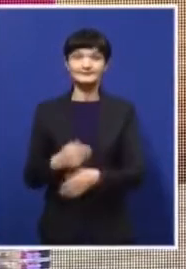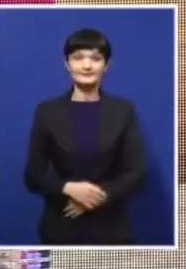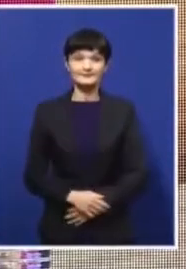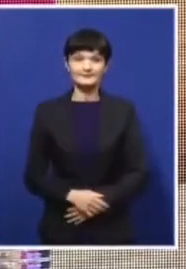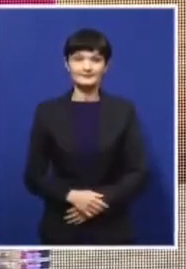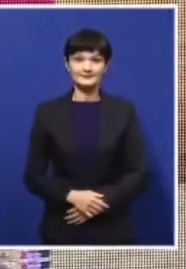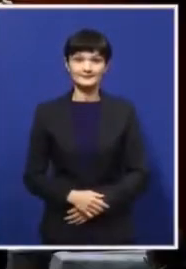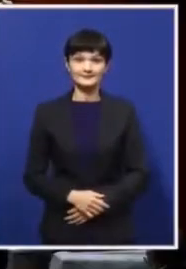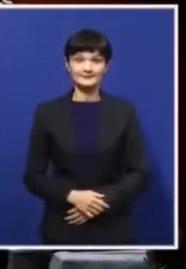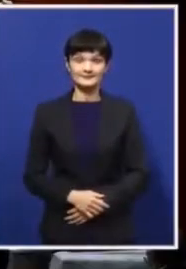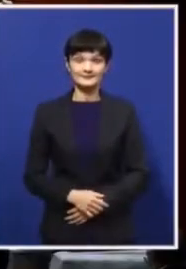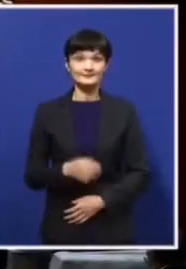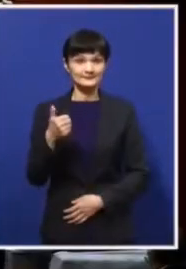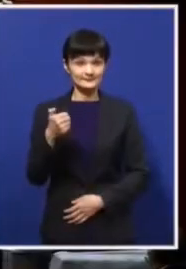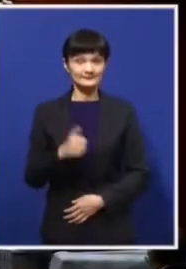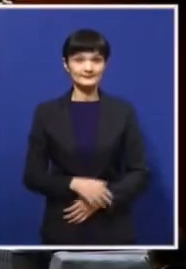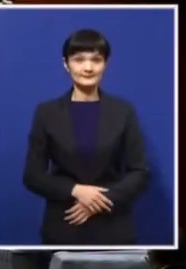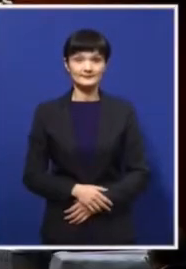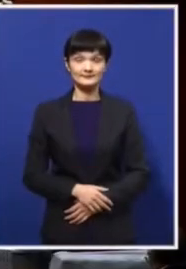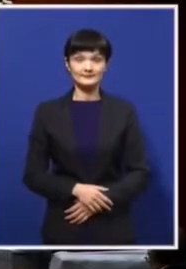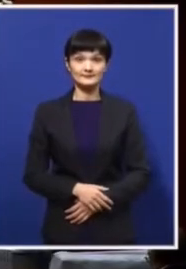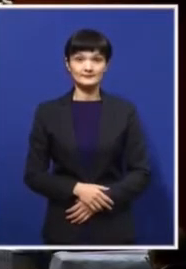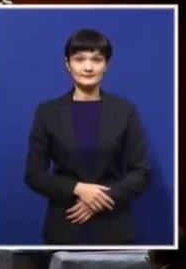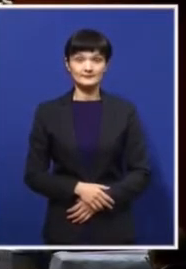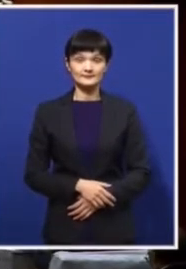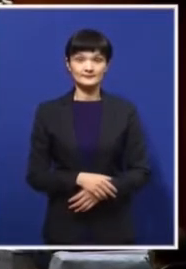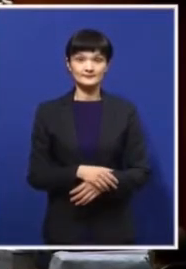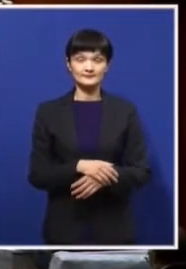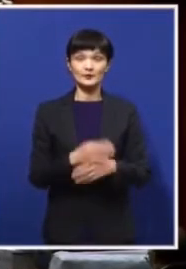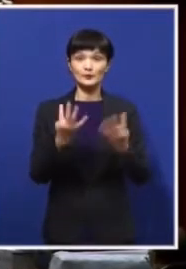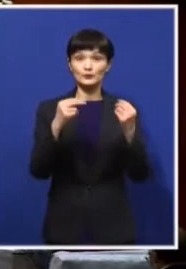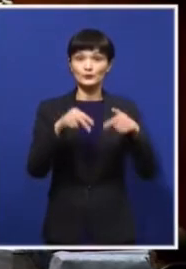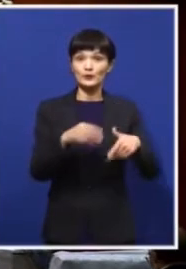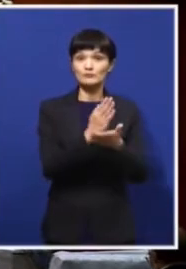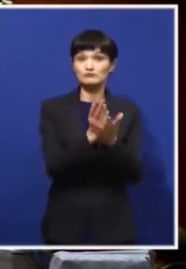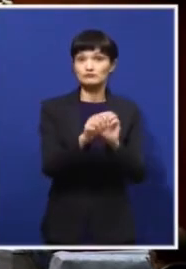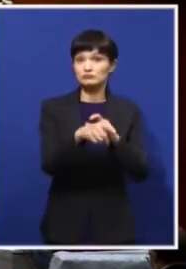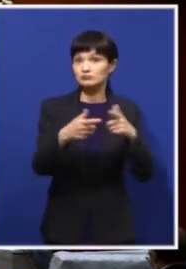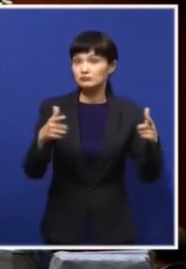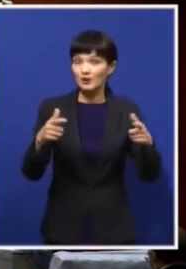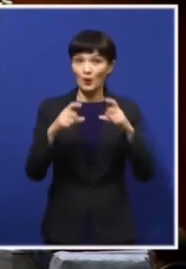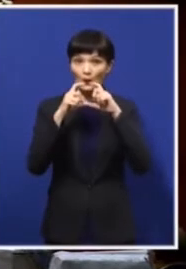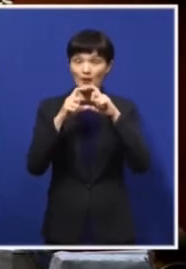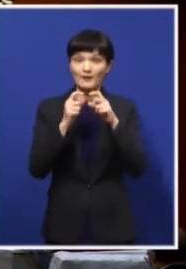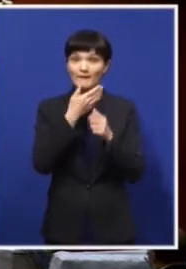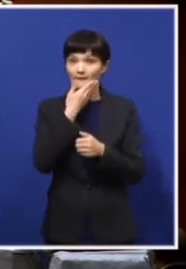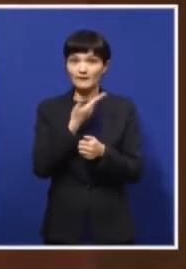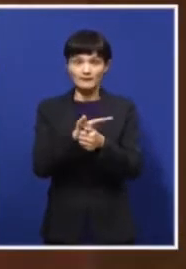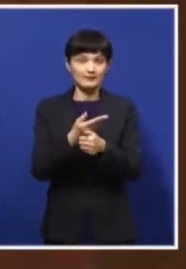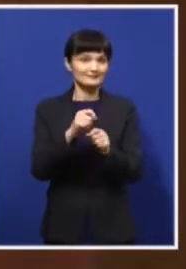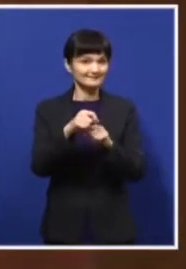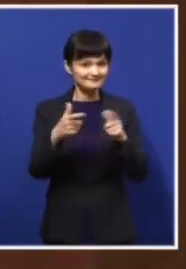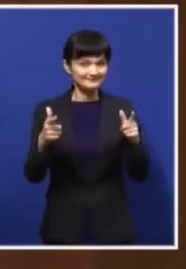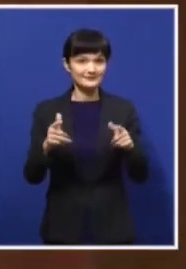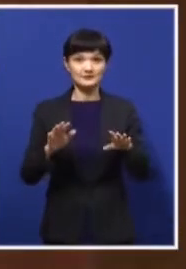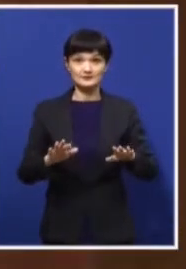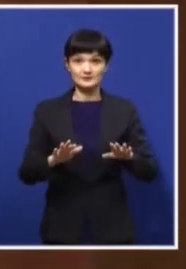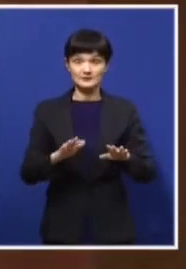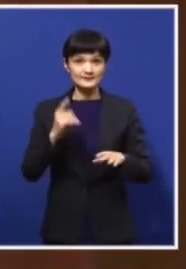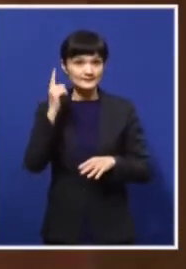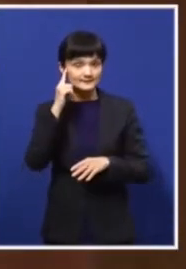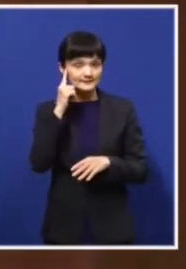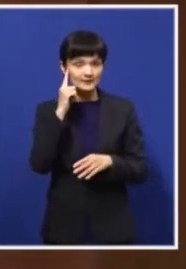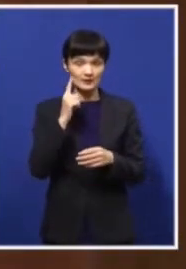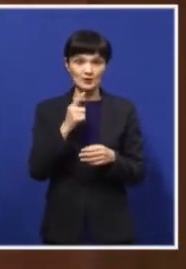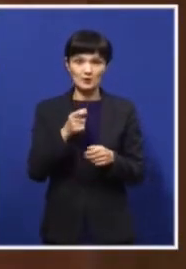谢谢。 好，就是不同的支付工具它可能有不同的回馈方式，那这一次就是不用消费满5000块才领一